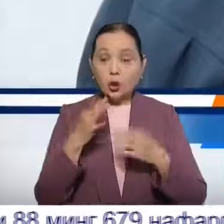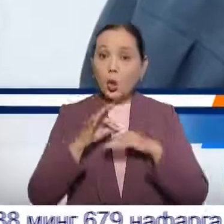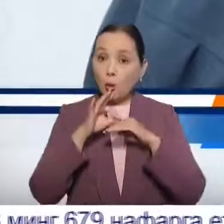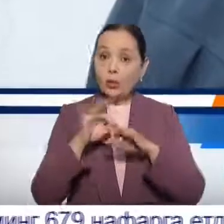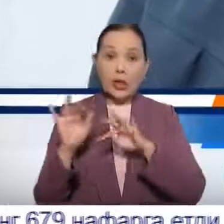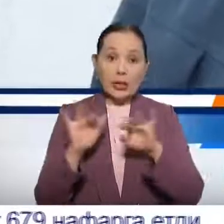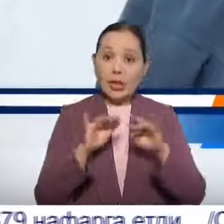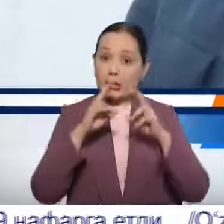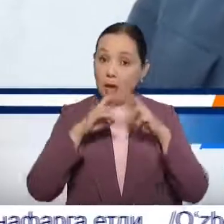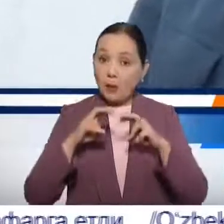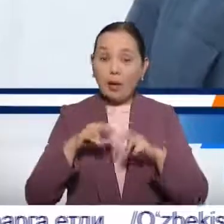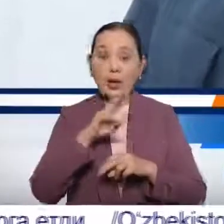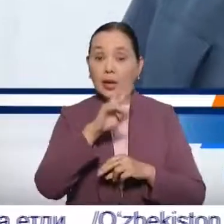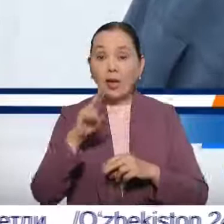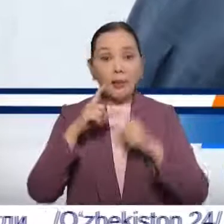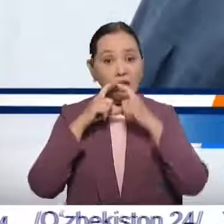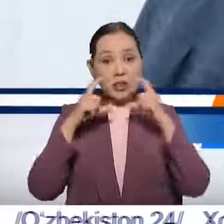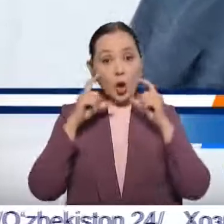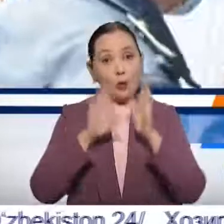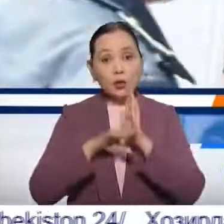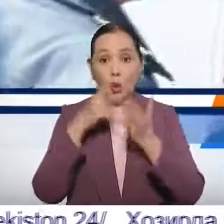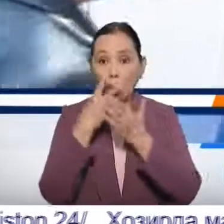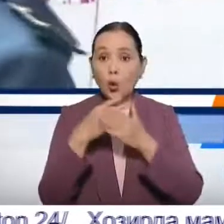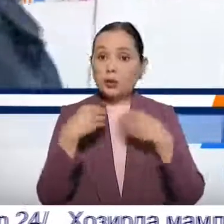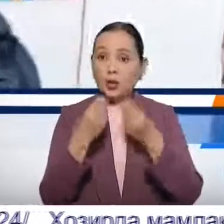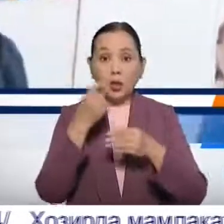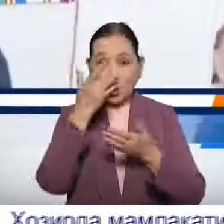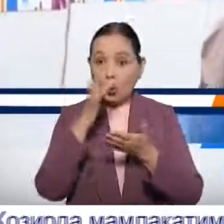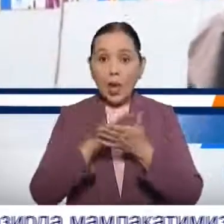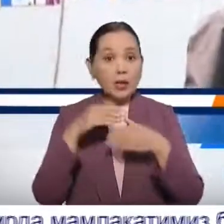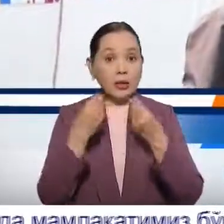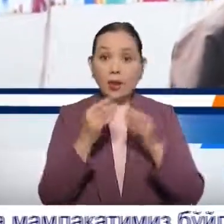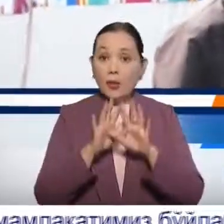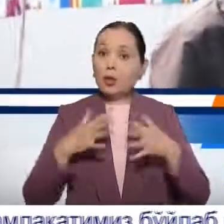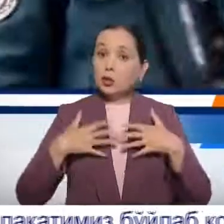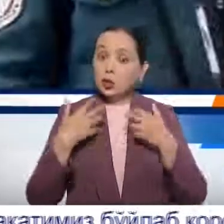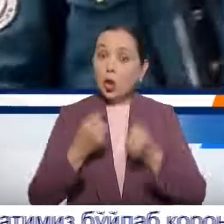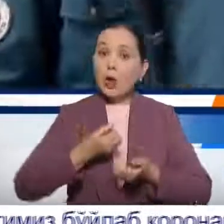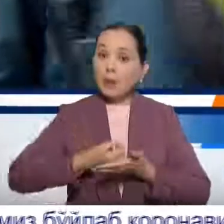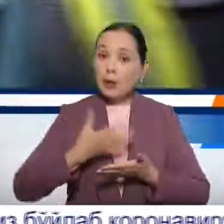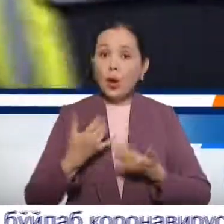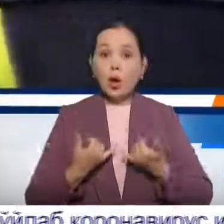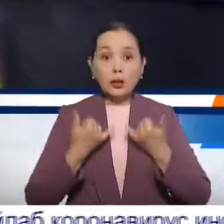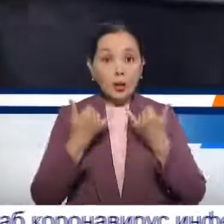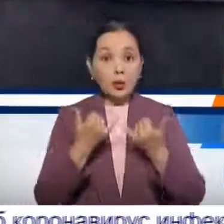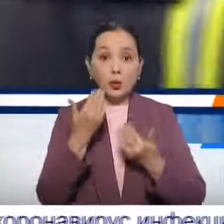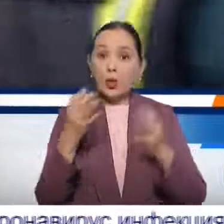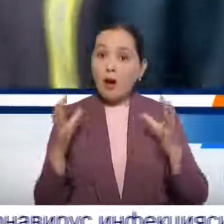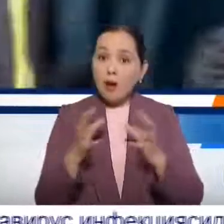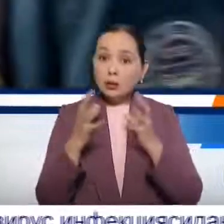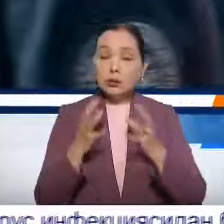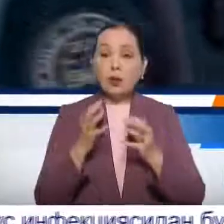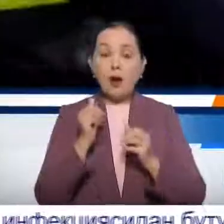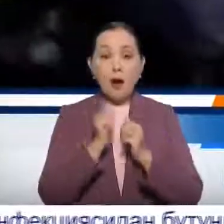O'tkazilgan tadbirdan maqsad kimningdir niqobsiz yurganini ko'rsatib uyaltirish emas. Sog'lik bebaho ne'mat ekanligini, uni asrash